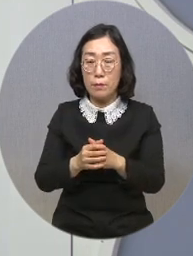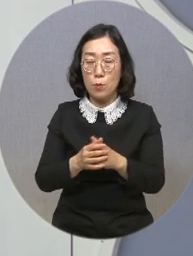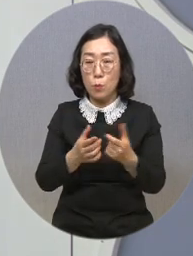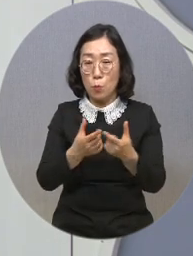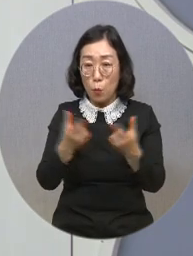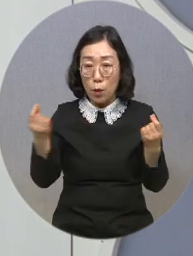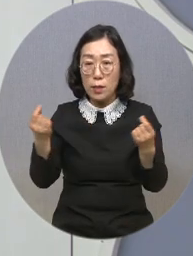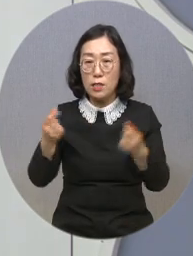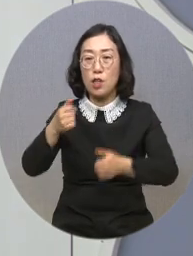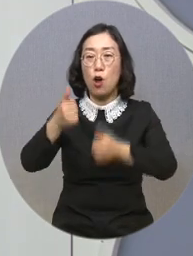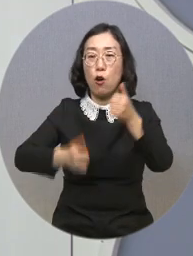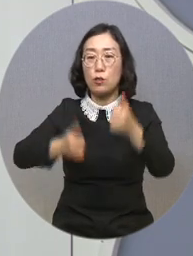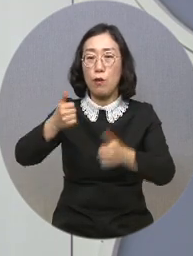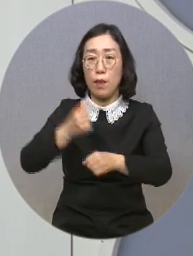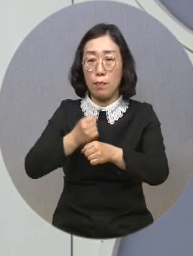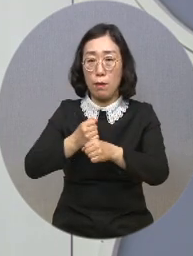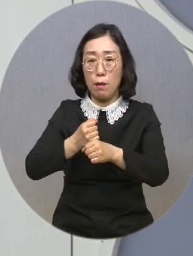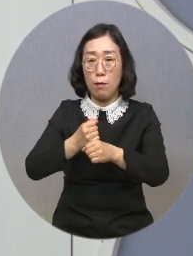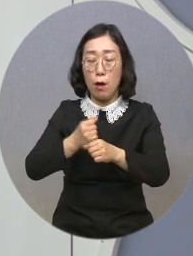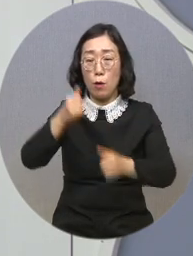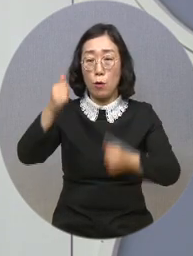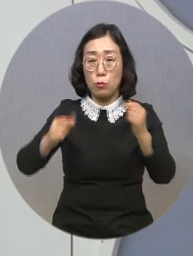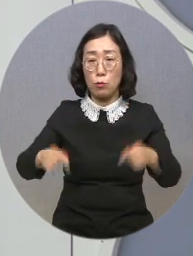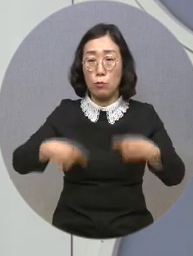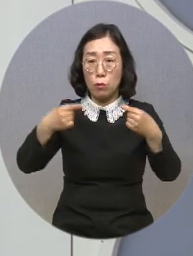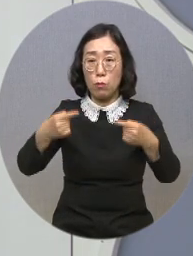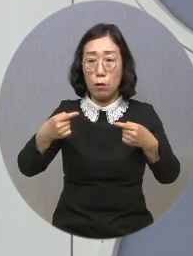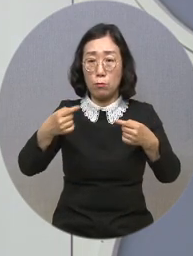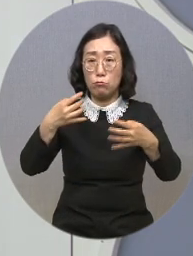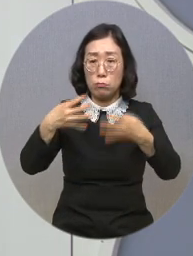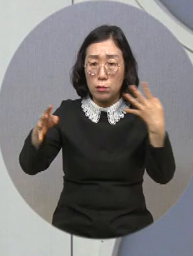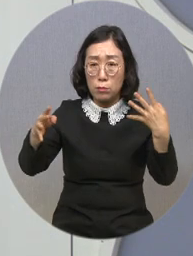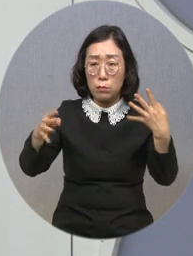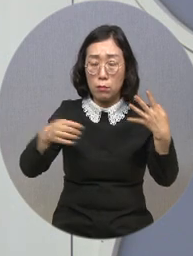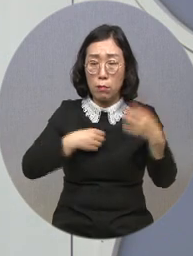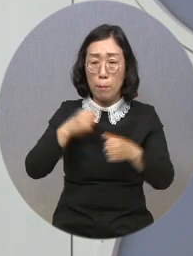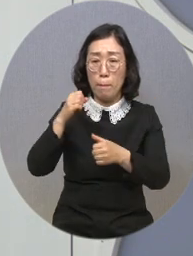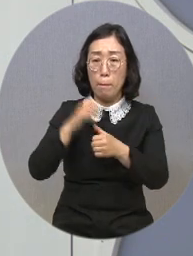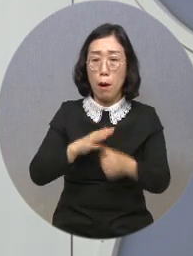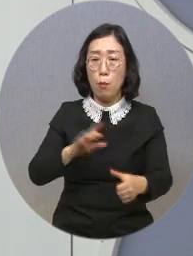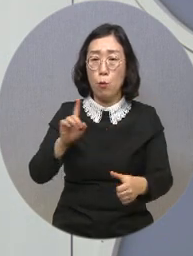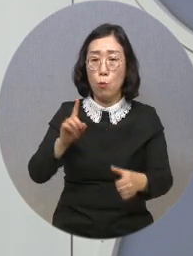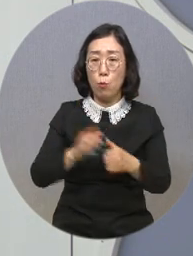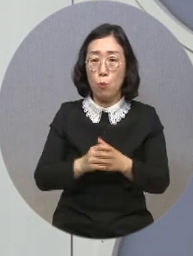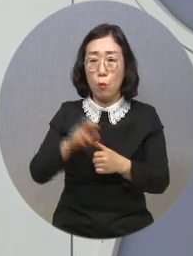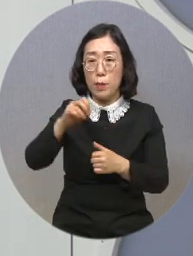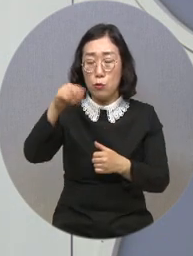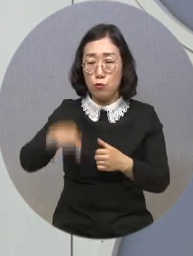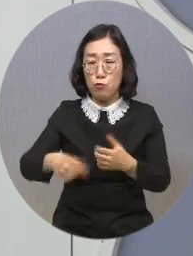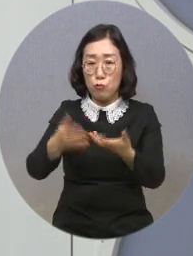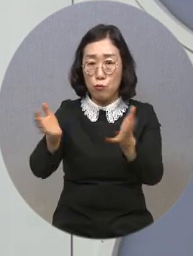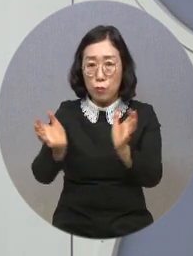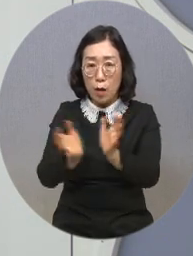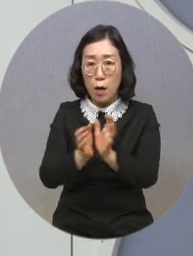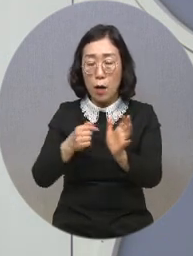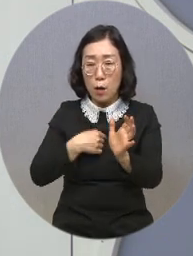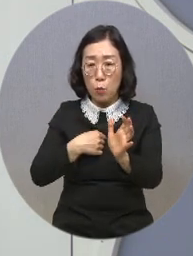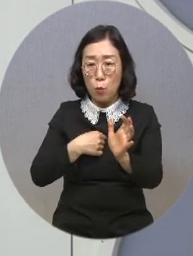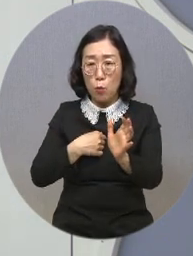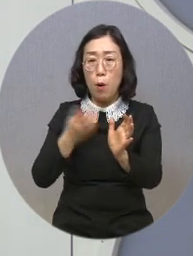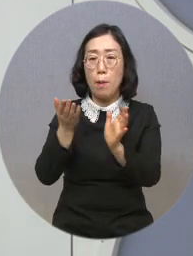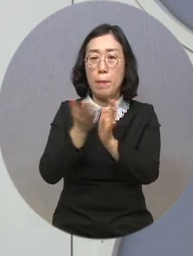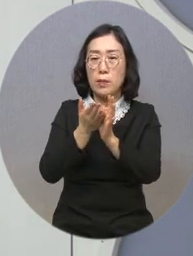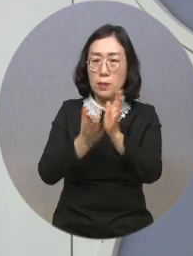있었는데 경선도 안 시켜주는 거예요. 그래 왜 그러냐 그랬더니 민주당 노선하고 안 맞는다는